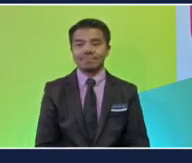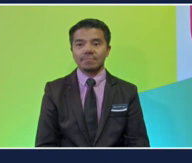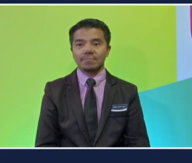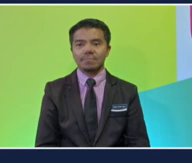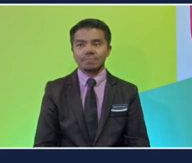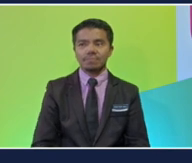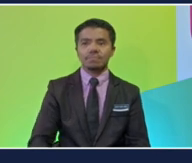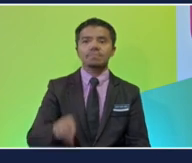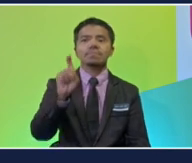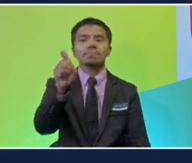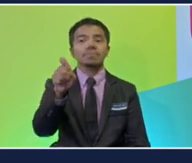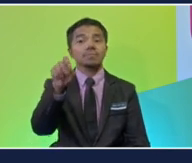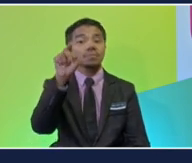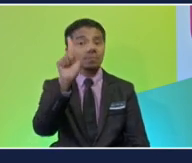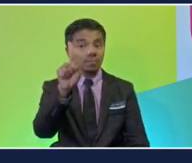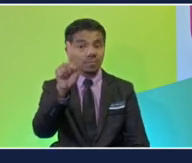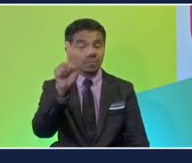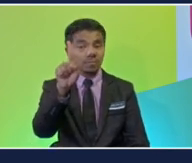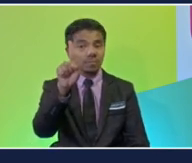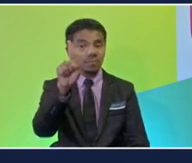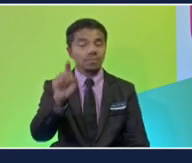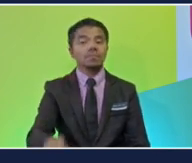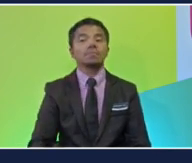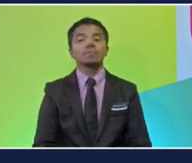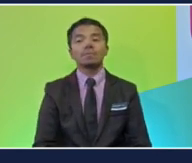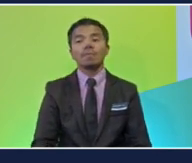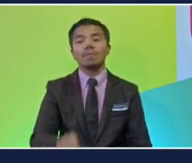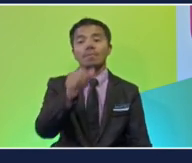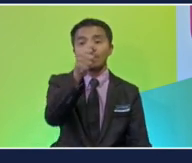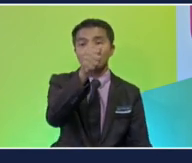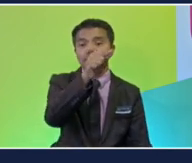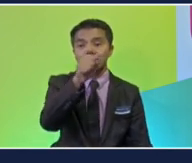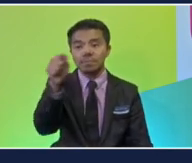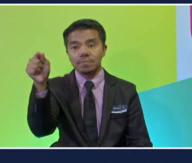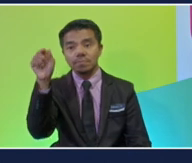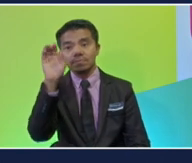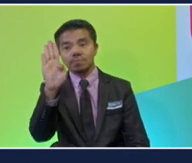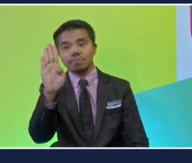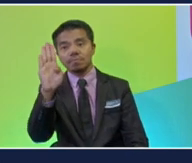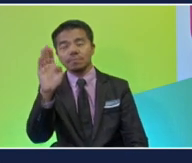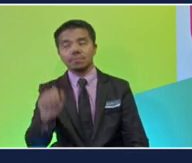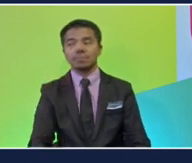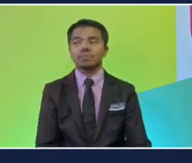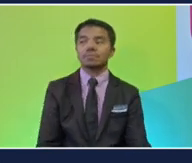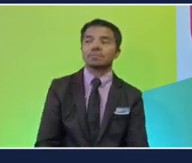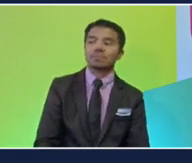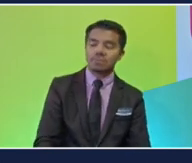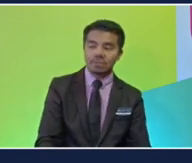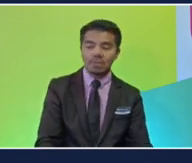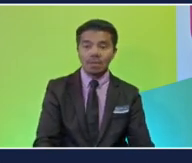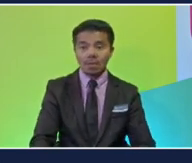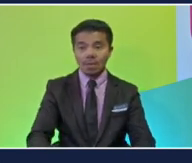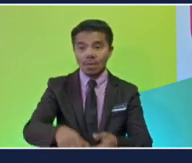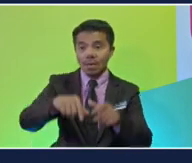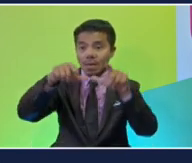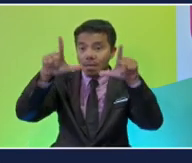pertama bila ada tanda ikan eh jadi saya terang kemudian kita akan Letakkan lampu Solo